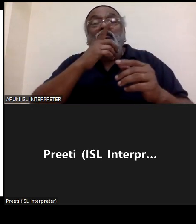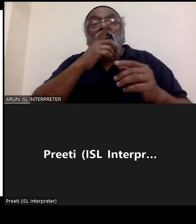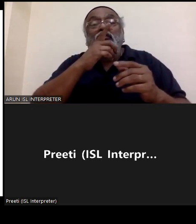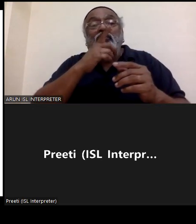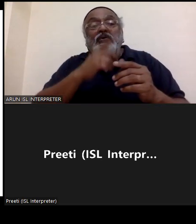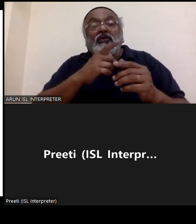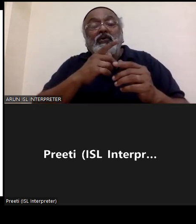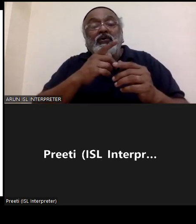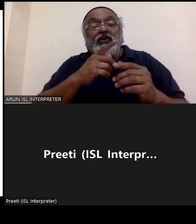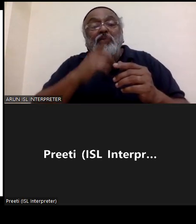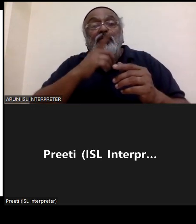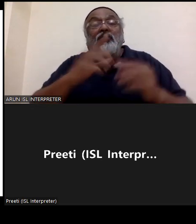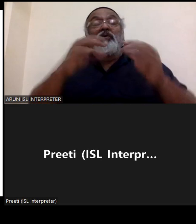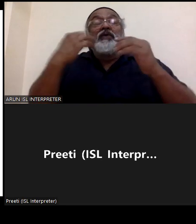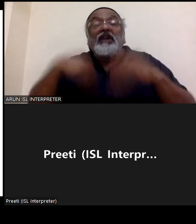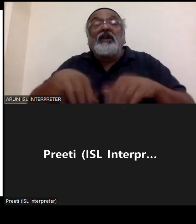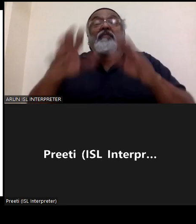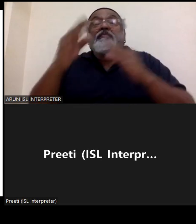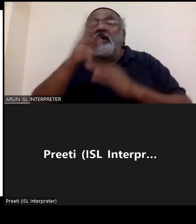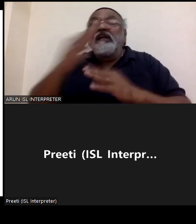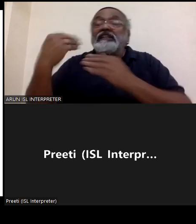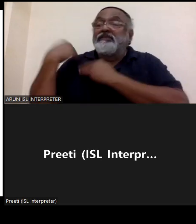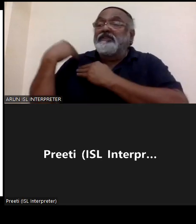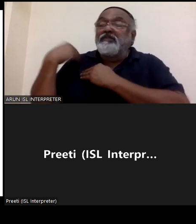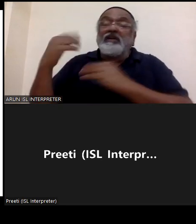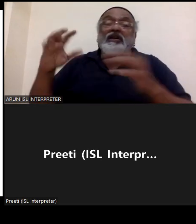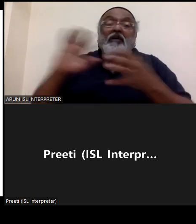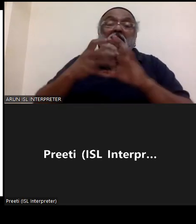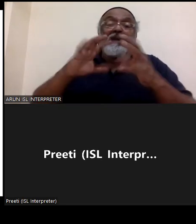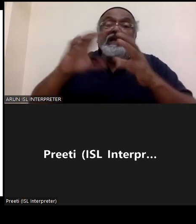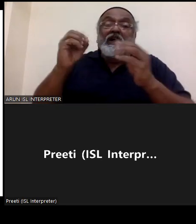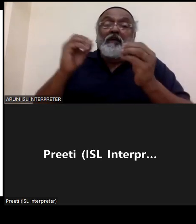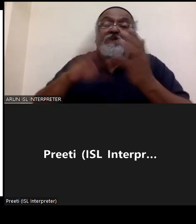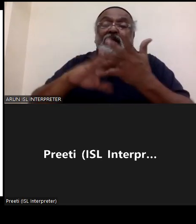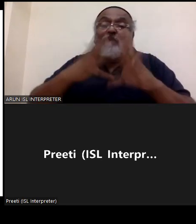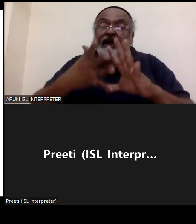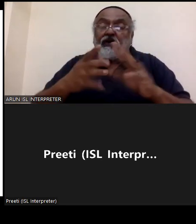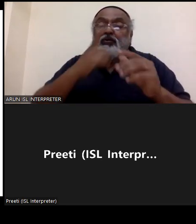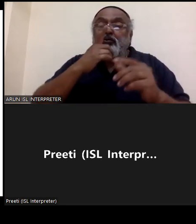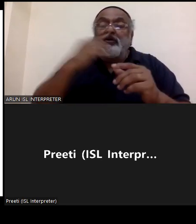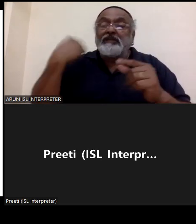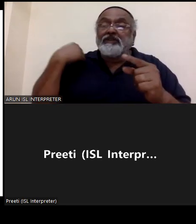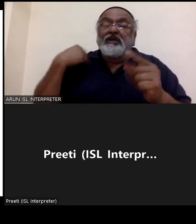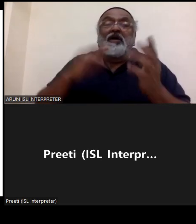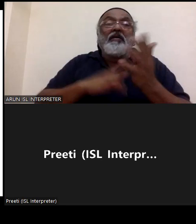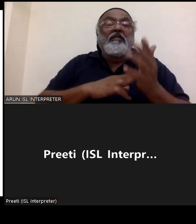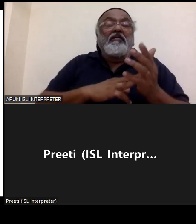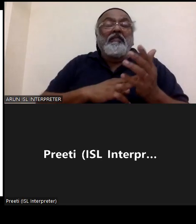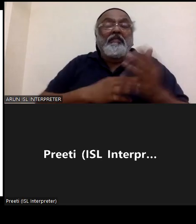द रिस्पॉन्सिबिलिटी बेयरर्स, एक कंपनी गठन हुआ तो उसका अलग अलग होगा ना भाई, मार्केटिंग डिपार्टमेंट कौन